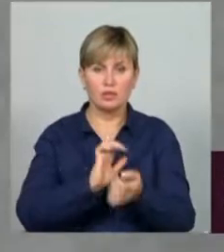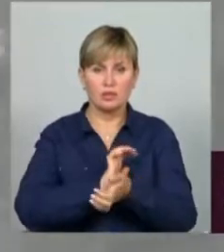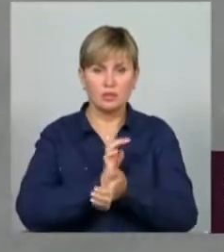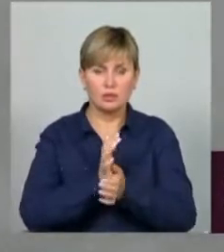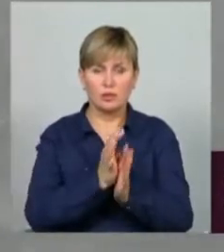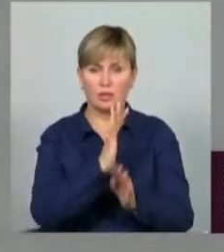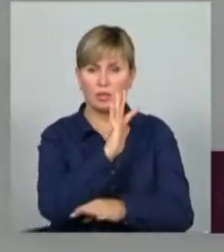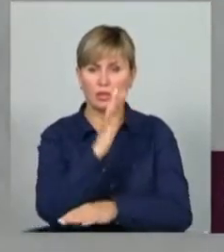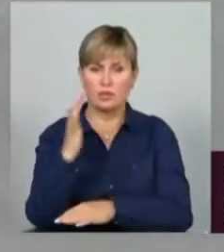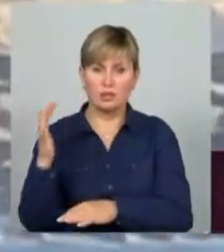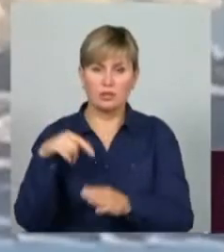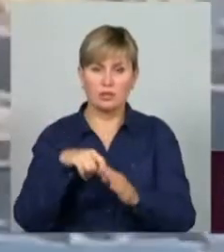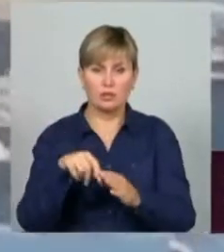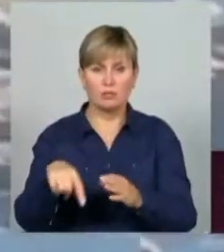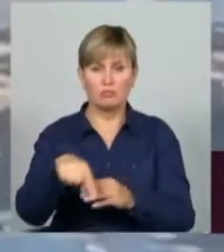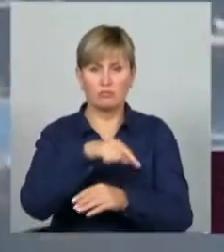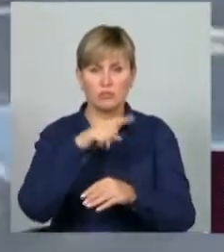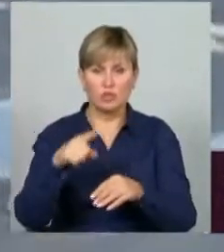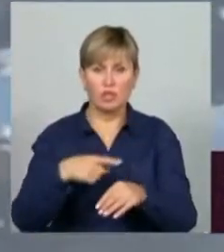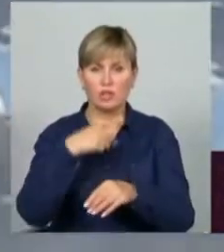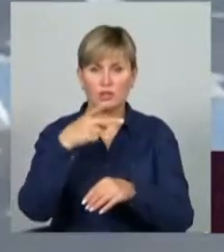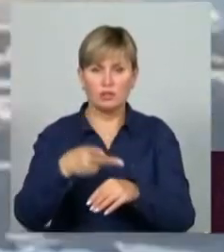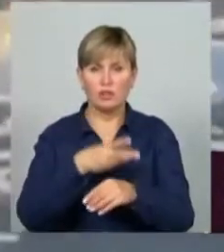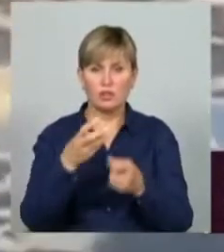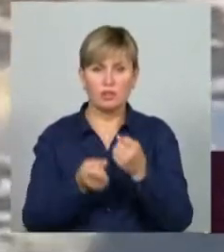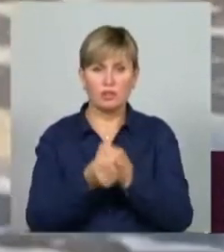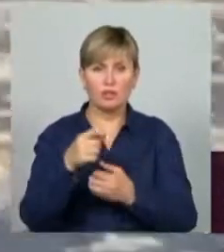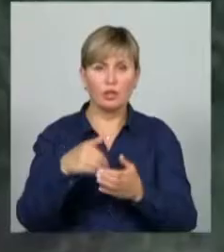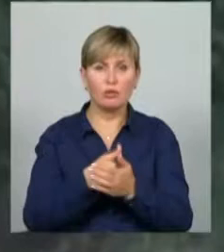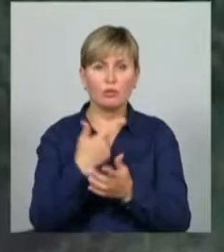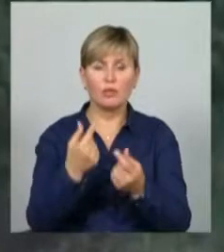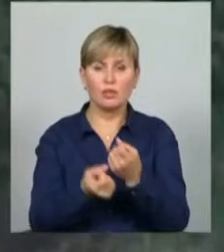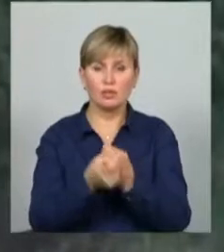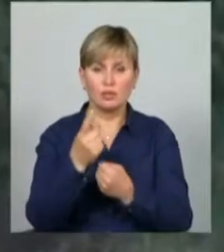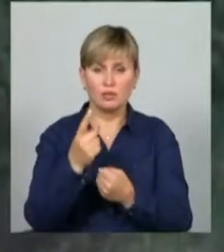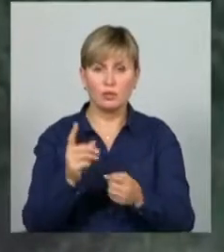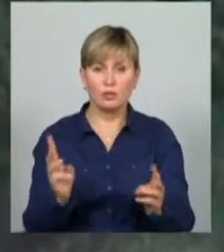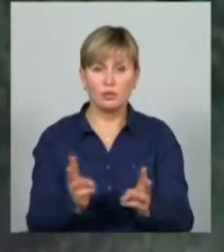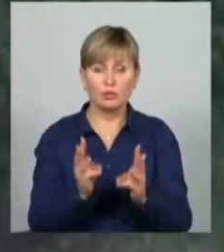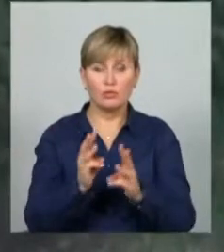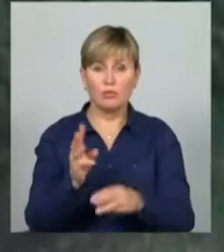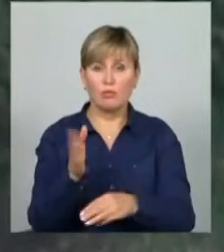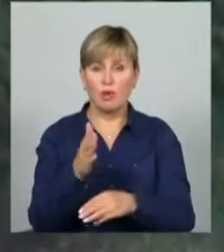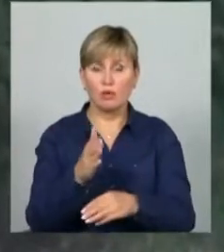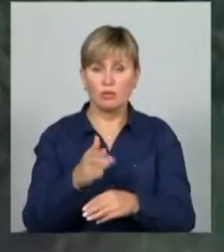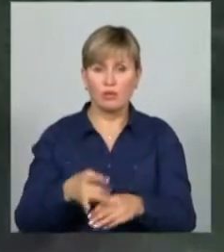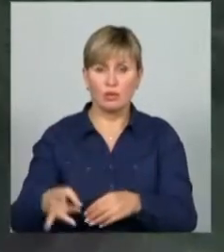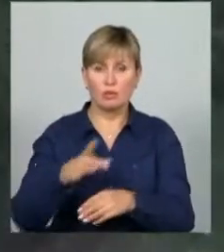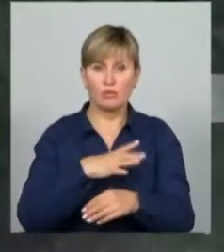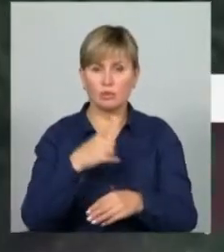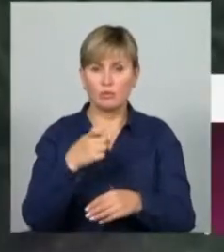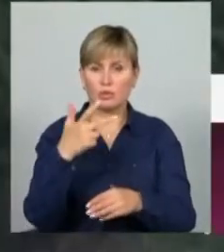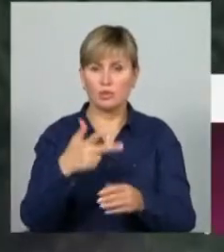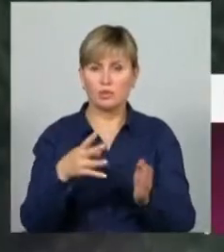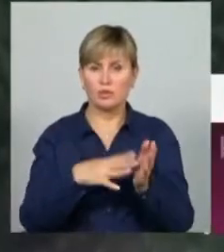растительности. Огнеборцы часами кружили над тлеющими полями, выявляя новые очаги. В тушении загорания в Балхашском районе было задействовано